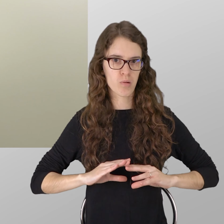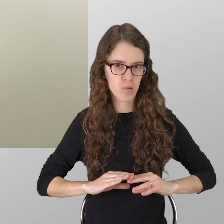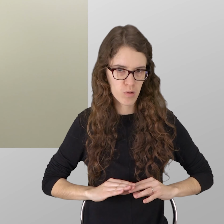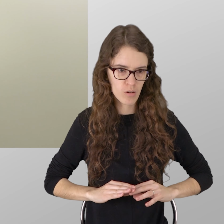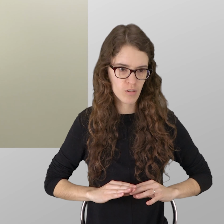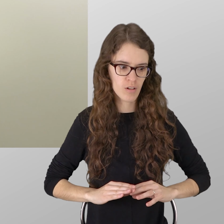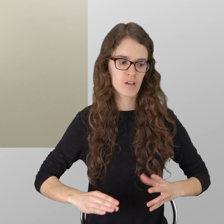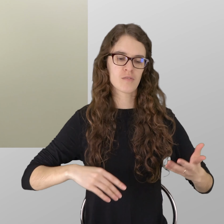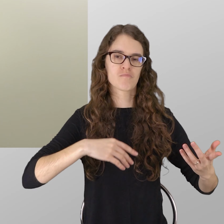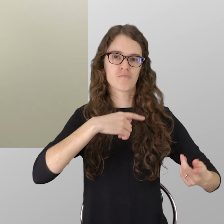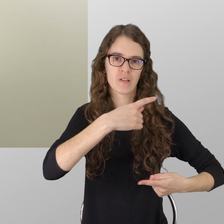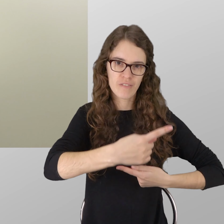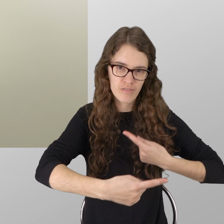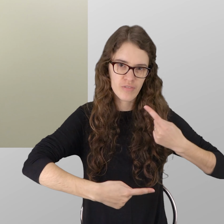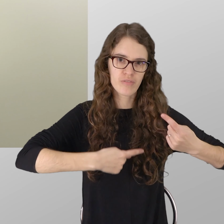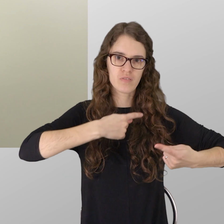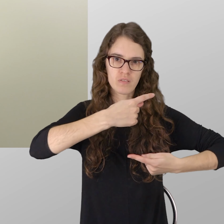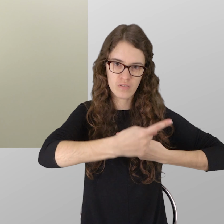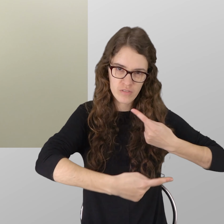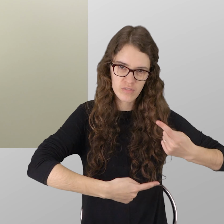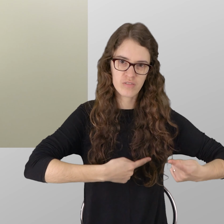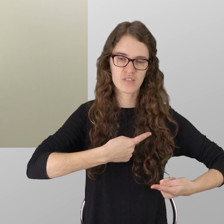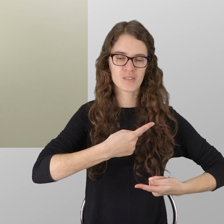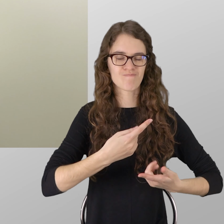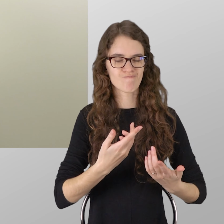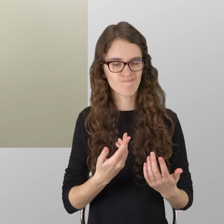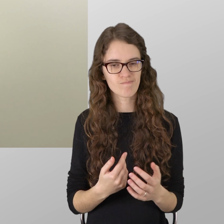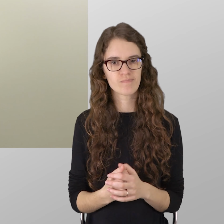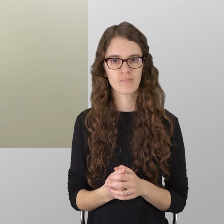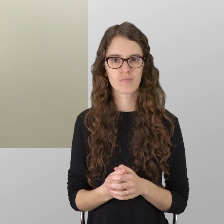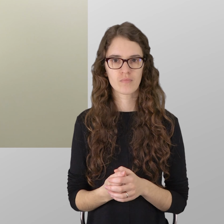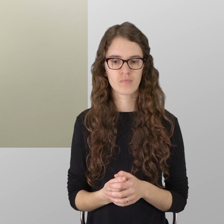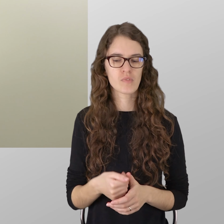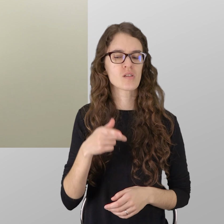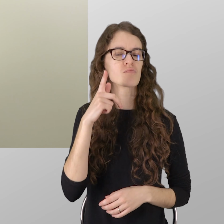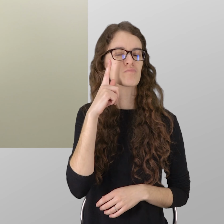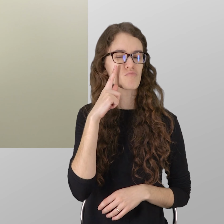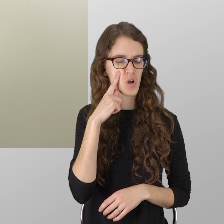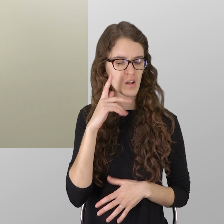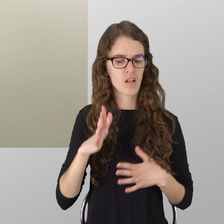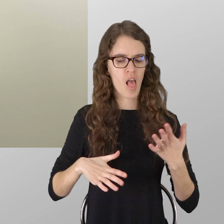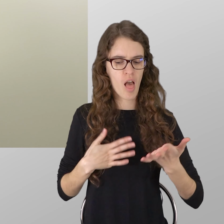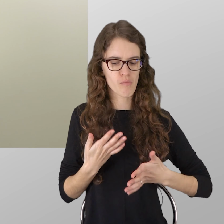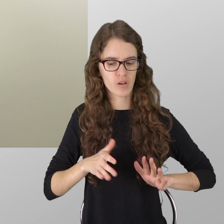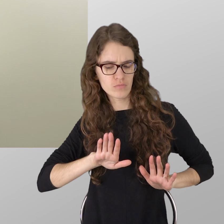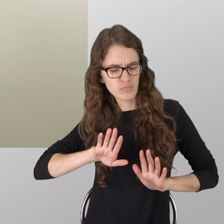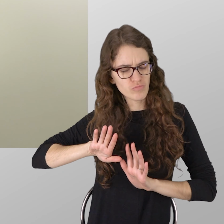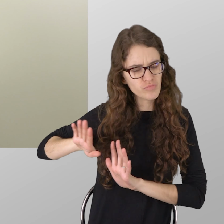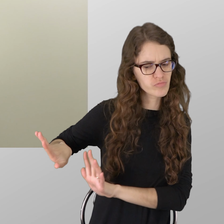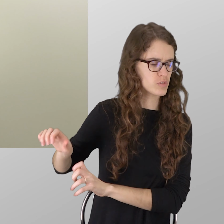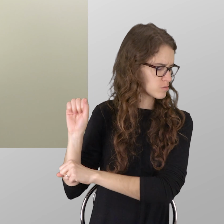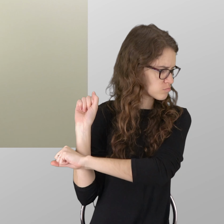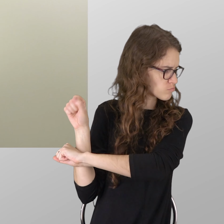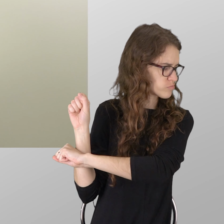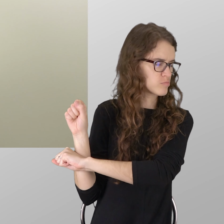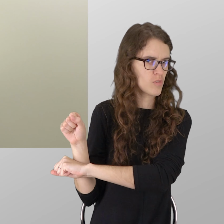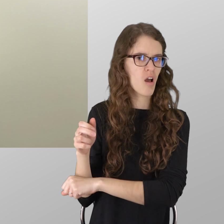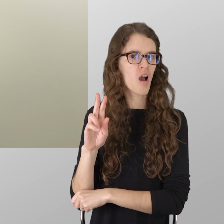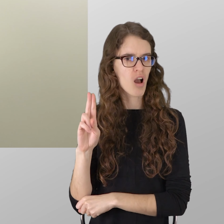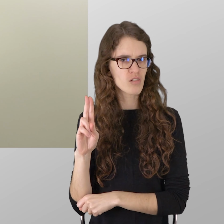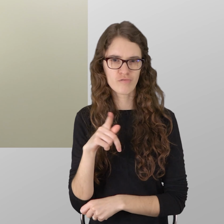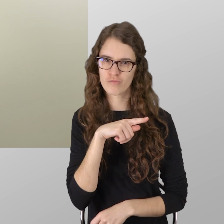Tai yra toksai didelis užpūrtas atės. Galime pastebėti, kad tokio emocijų vengimo turi daugelis pacientų